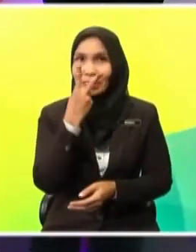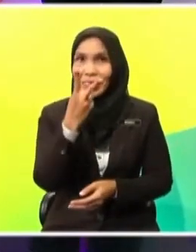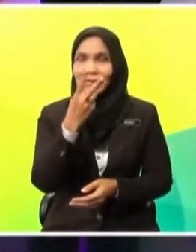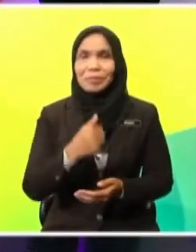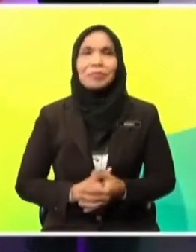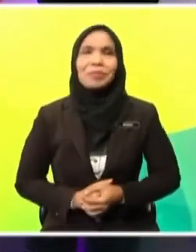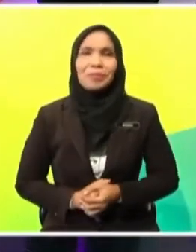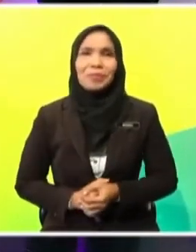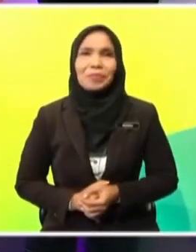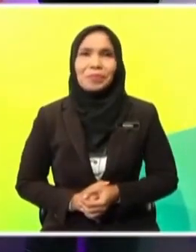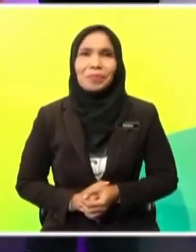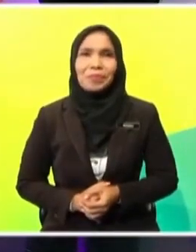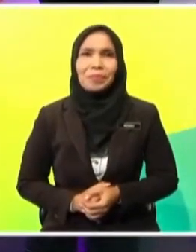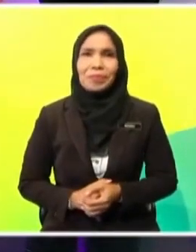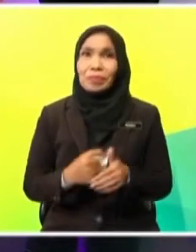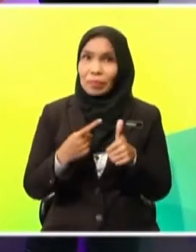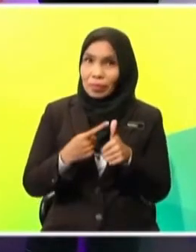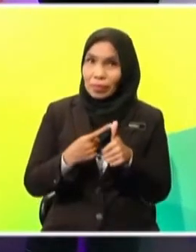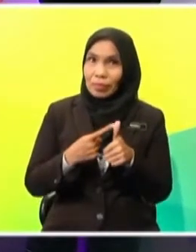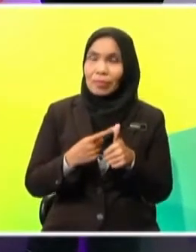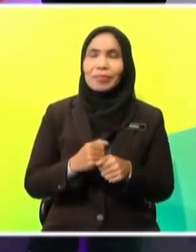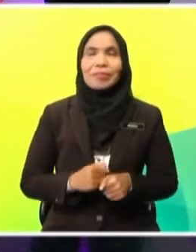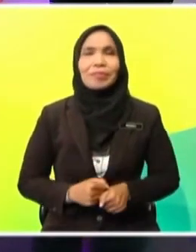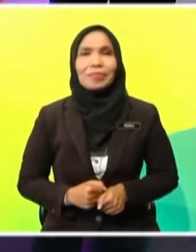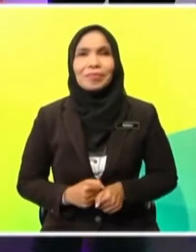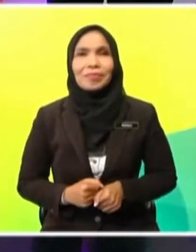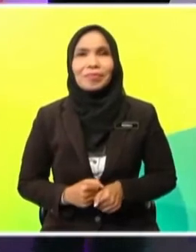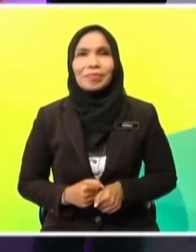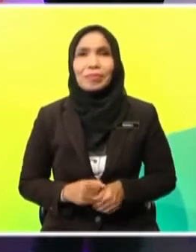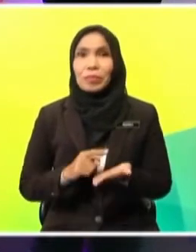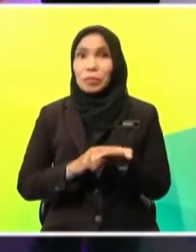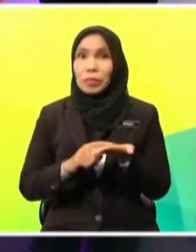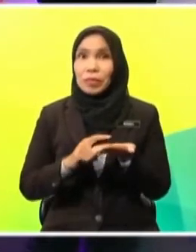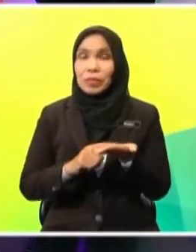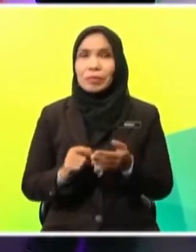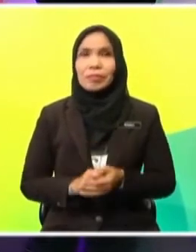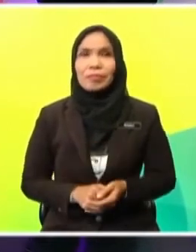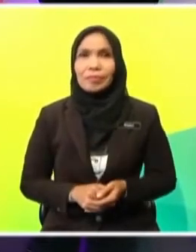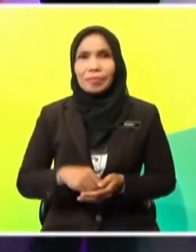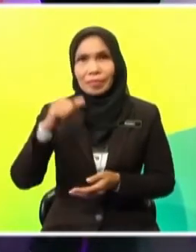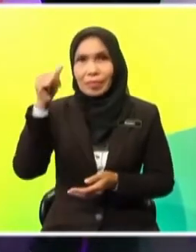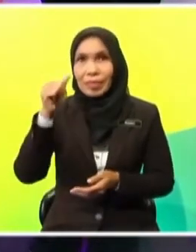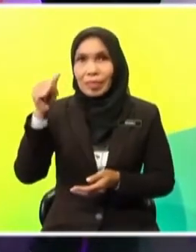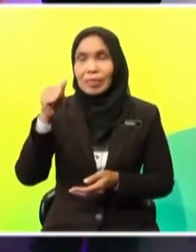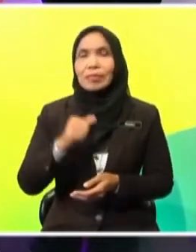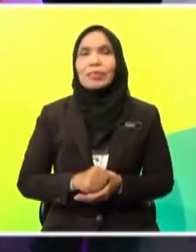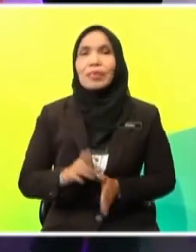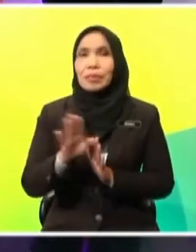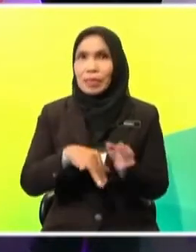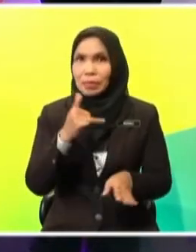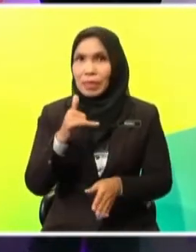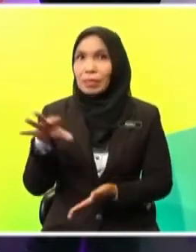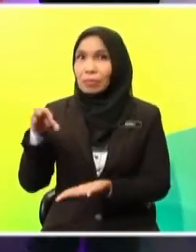kita tengok pada ayat pertama kwaci ayam pertama naik azmin bermain congklak